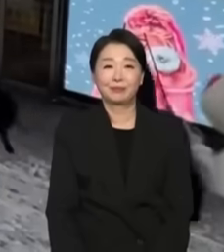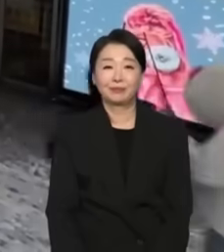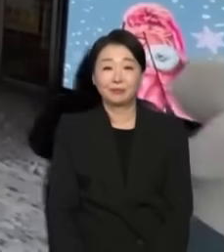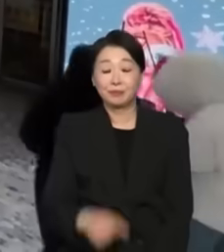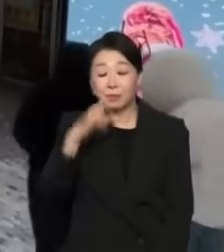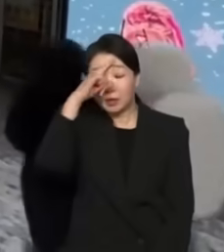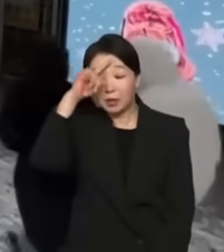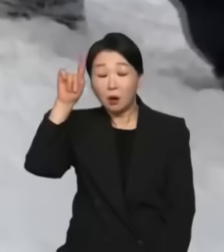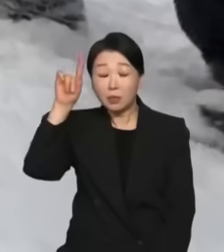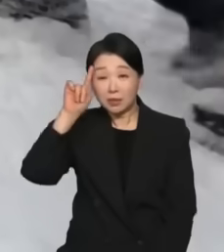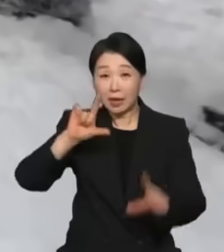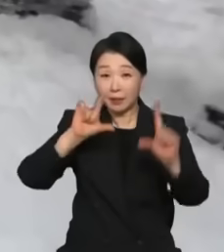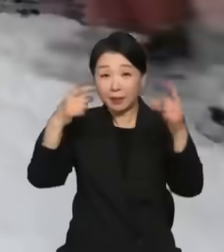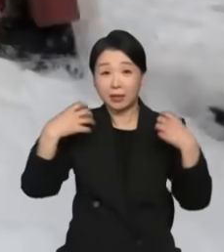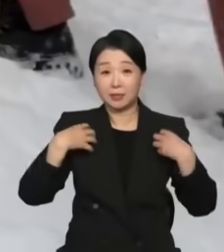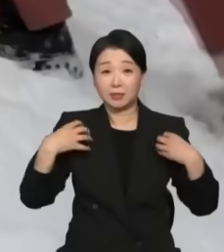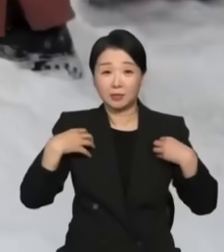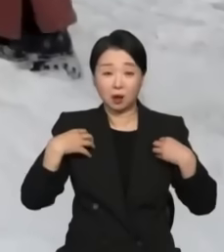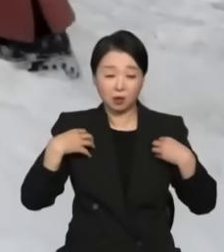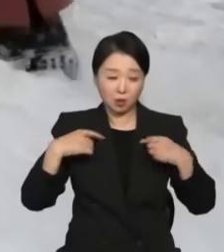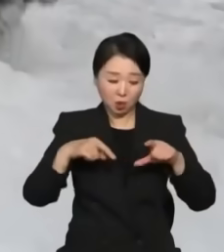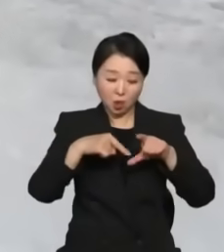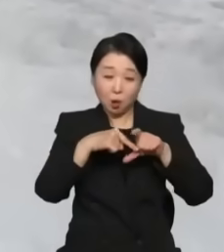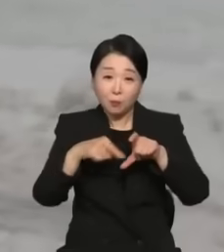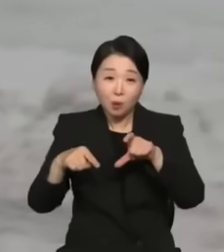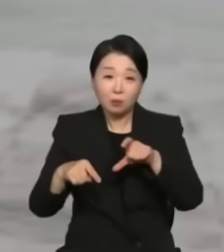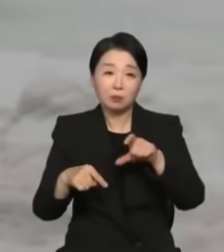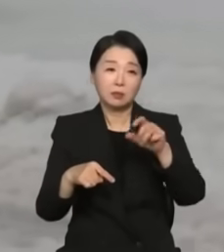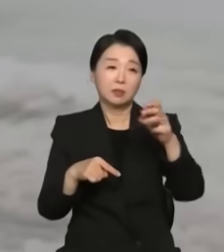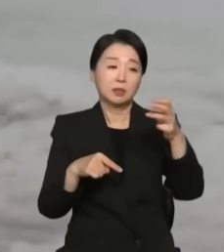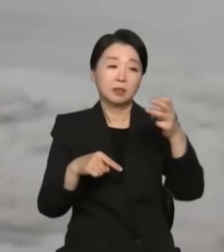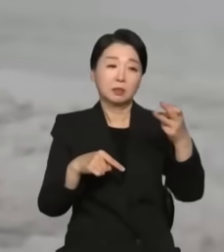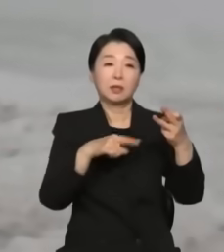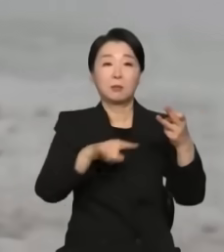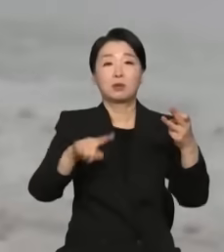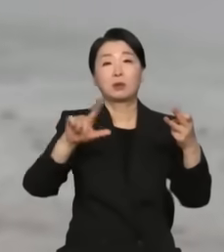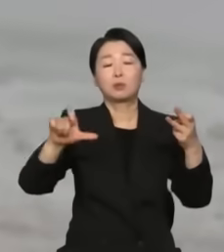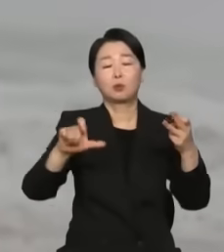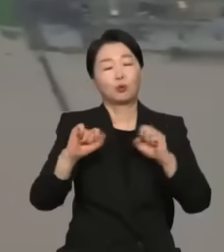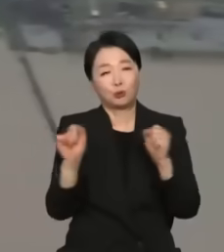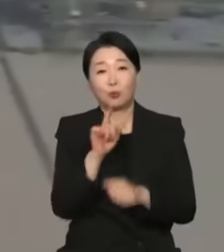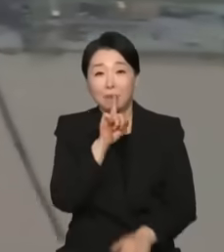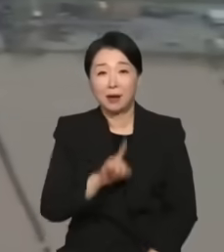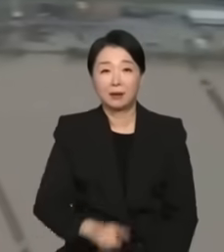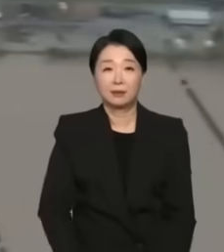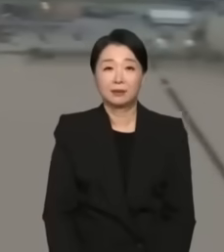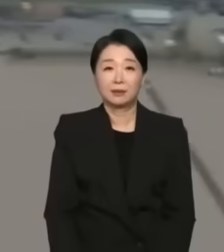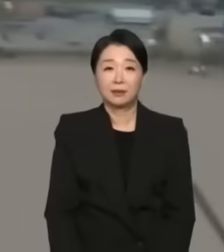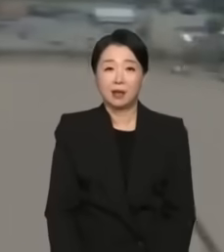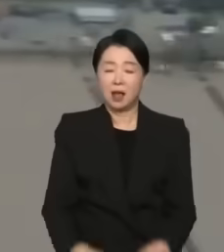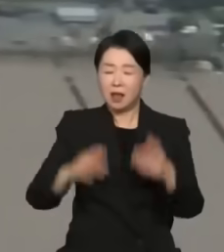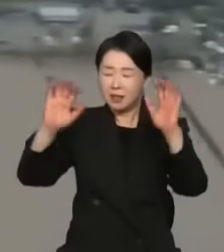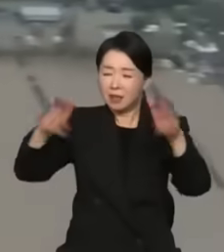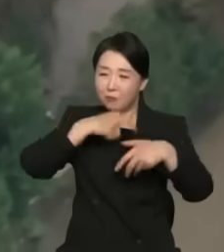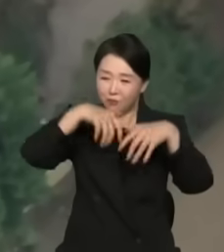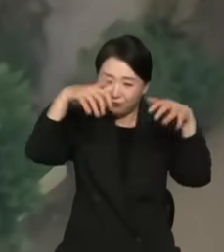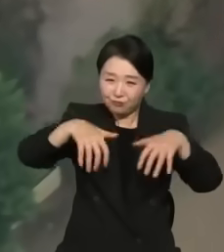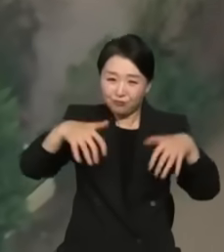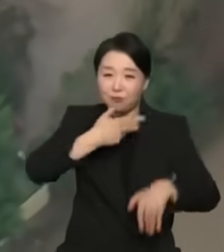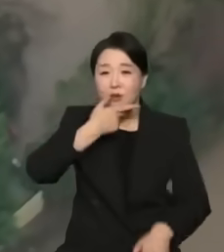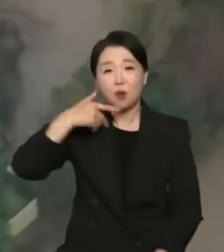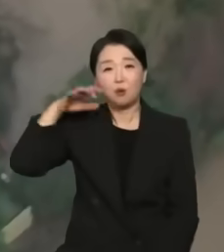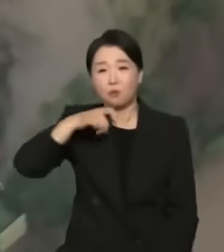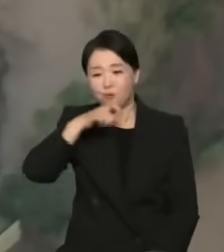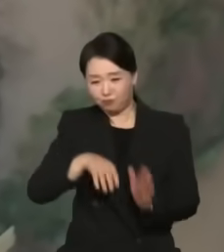러시아 기상청은 평년보다 13에서 15도가량 더 춥다고 밝혔습니다. 태풍과 비로 영국 중남부는